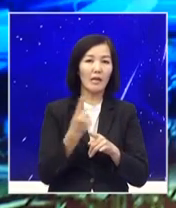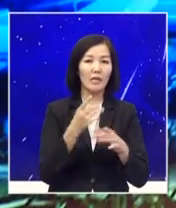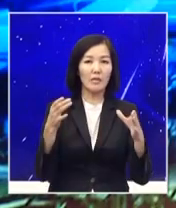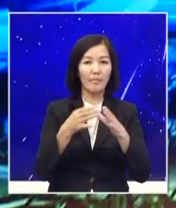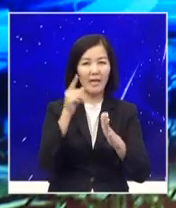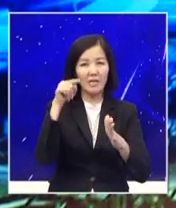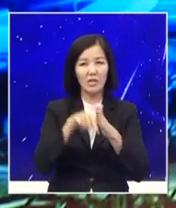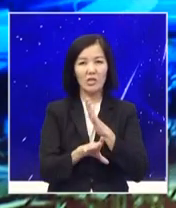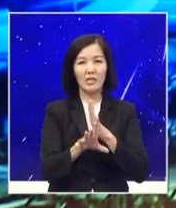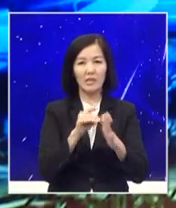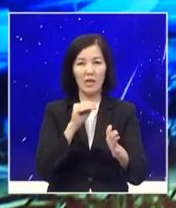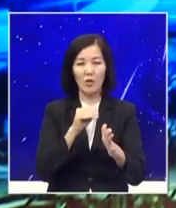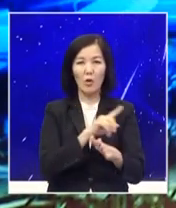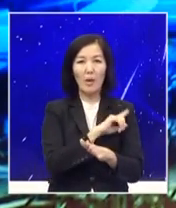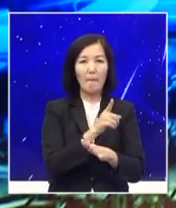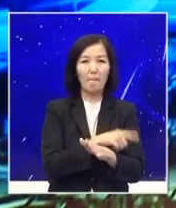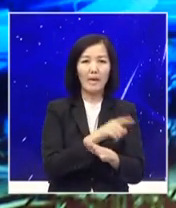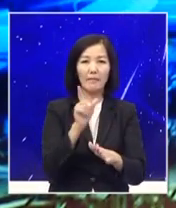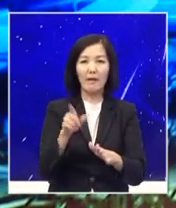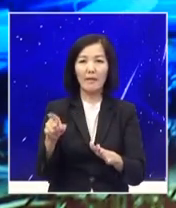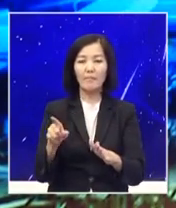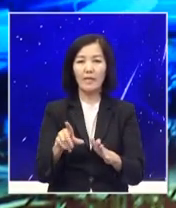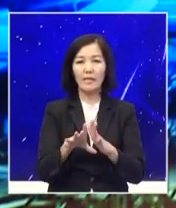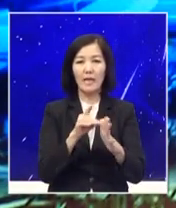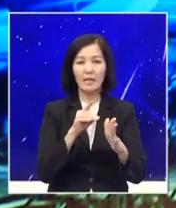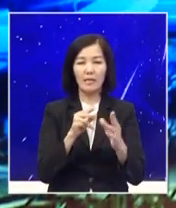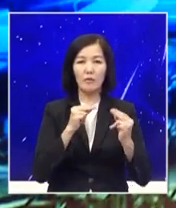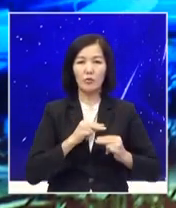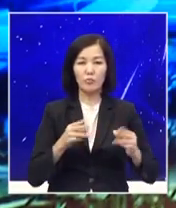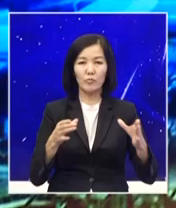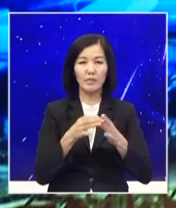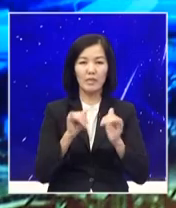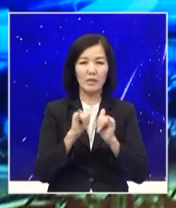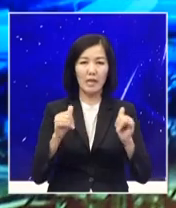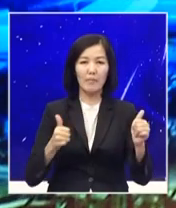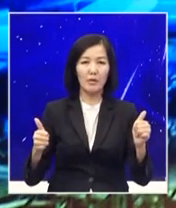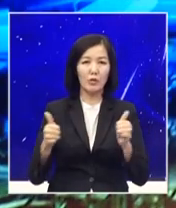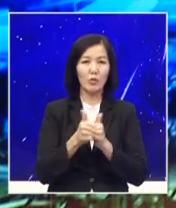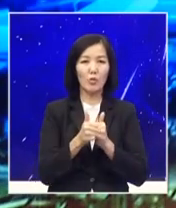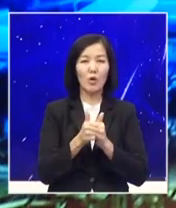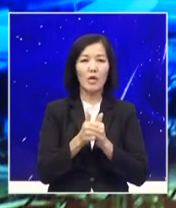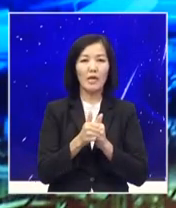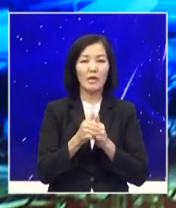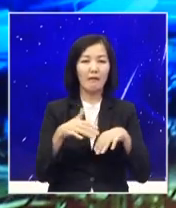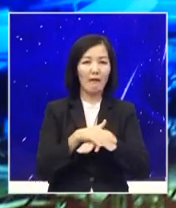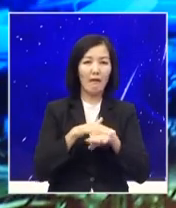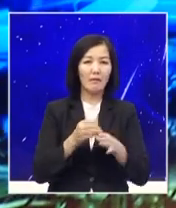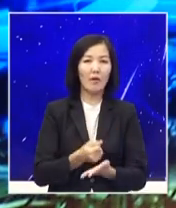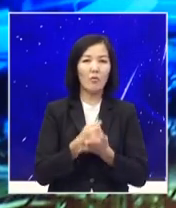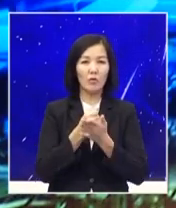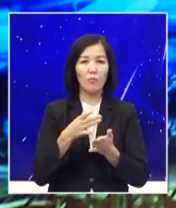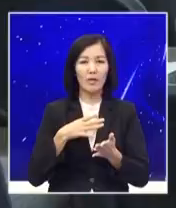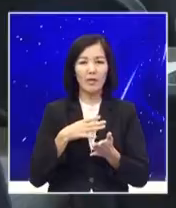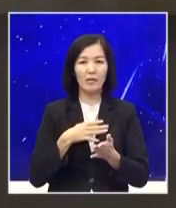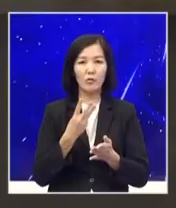сайлауы. Мақсаты мықты көшбасшыларды анықтап, ұйым жұмысын ілгерлету. Бұл бастамаға жетісулықтарда қолдау білдіруде. Бар